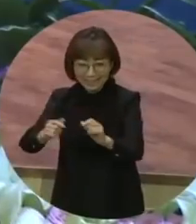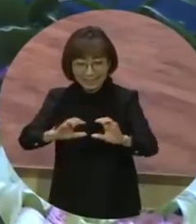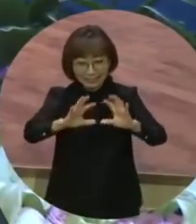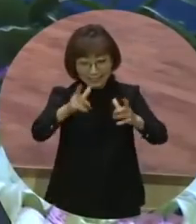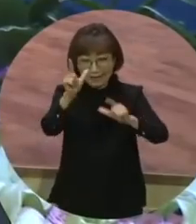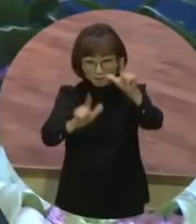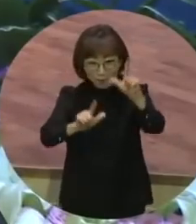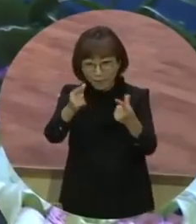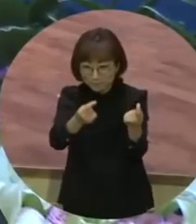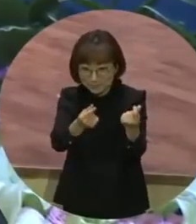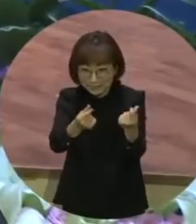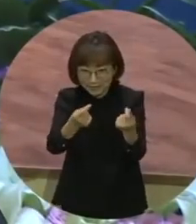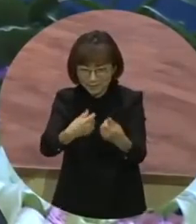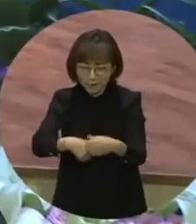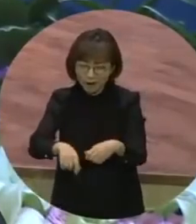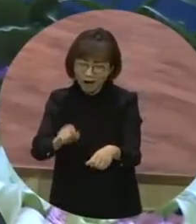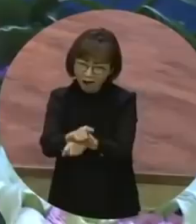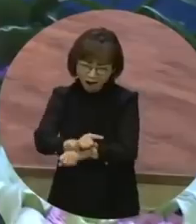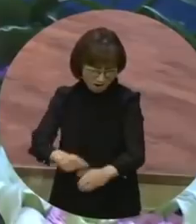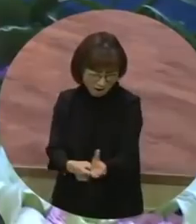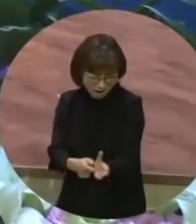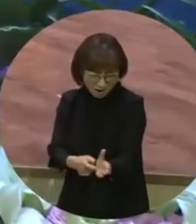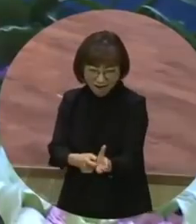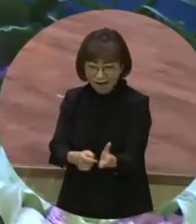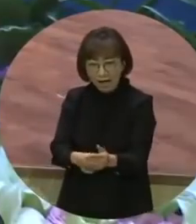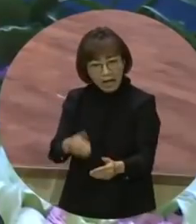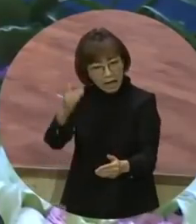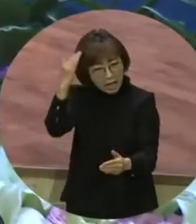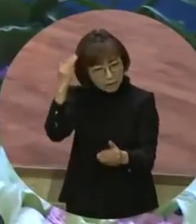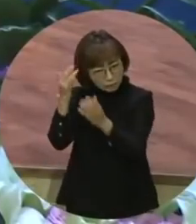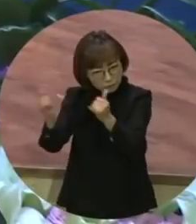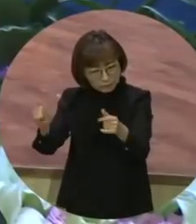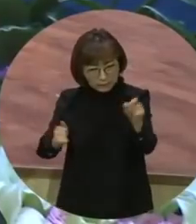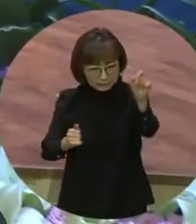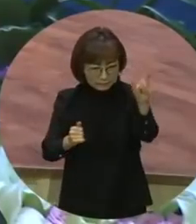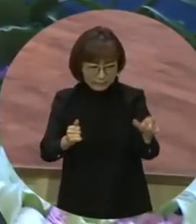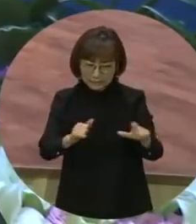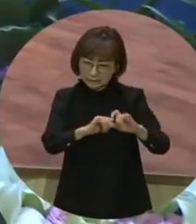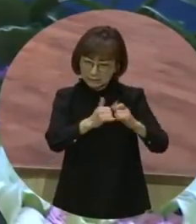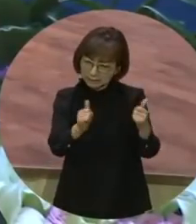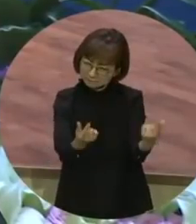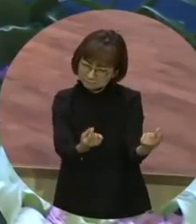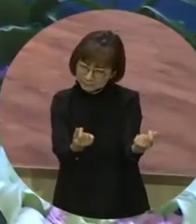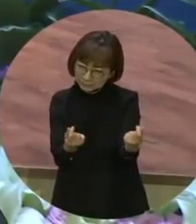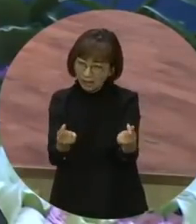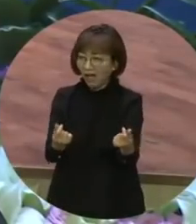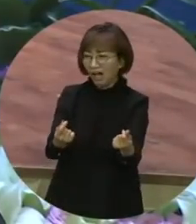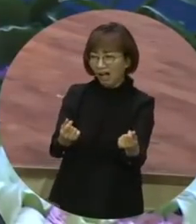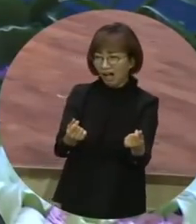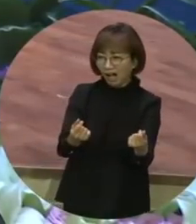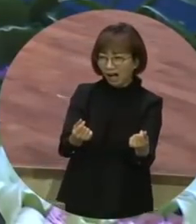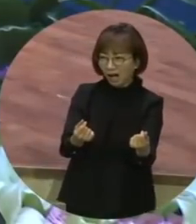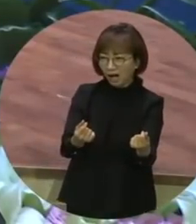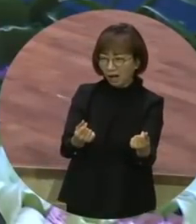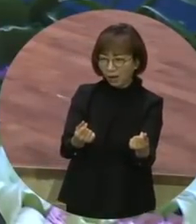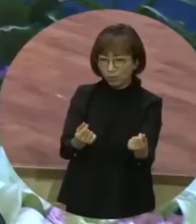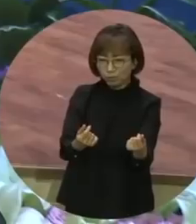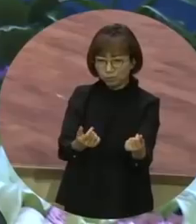똑같이 성질급하고 어쩌면 그걸 똑같은지 몰라. 야, 놀랬어요. 똑같아요. 이태리